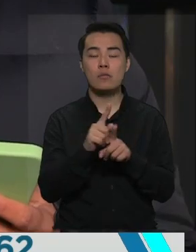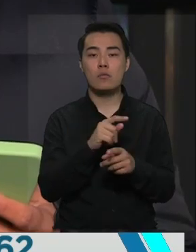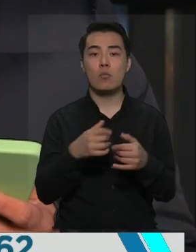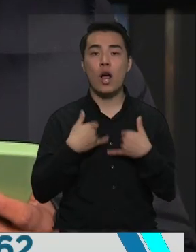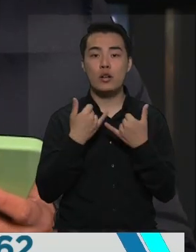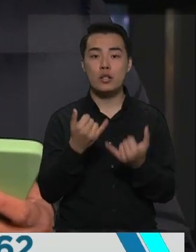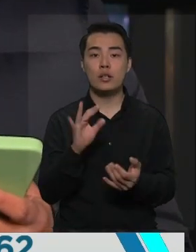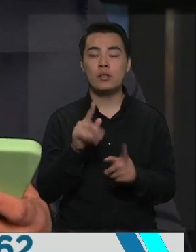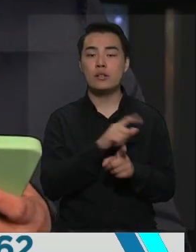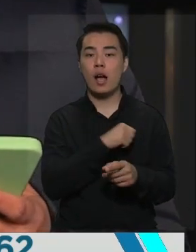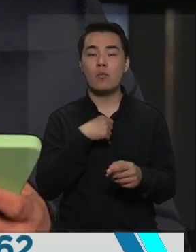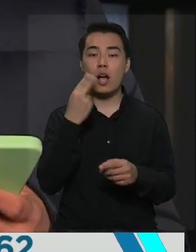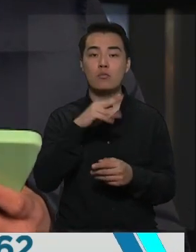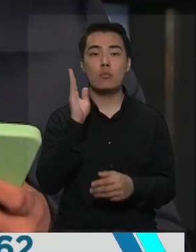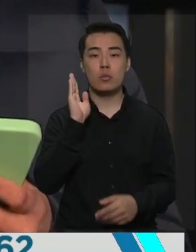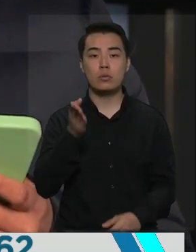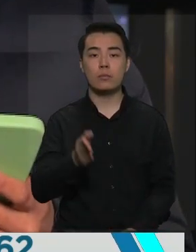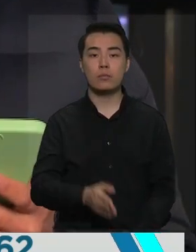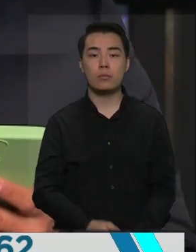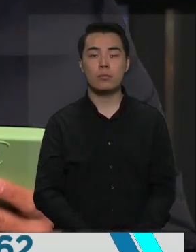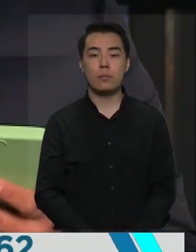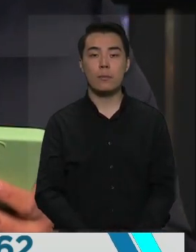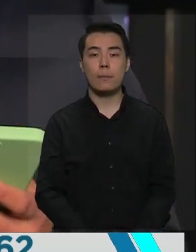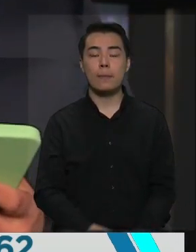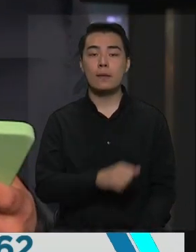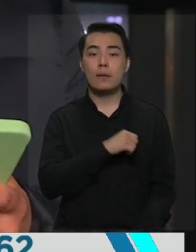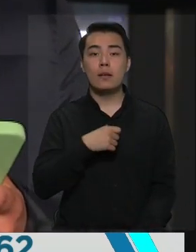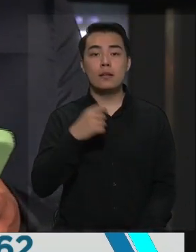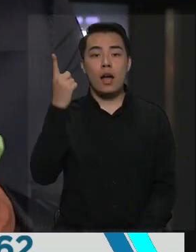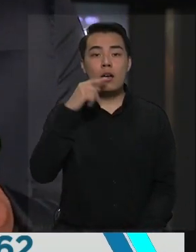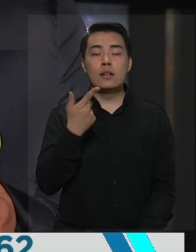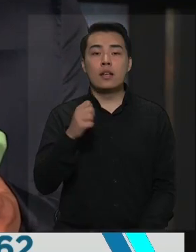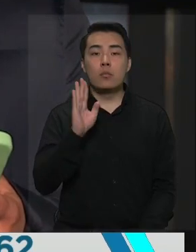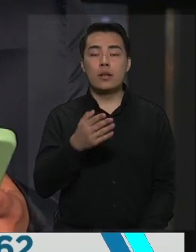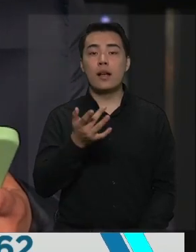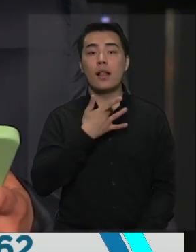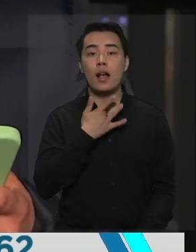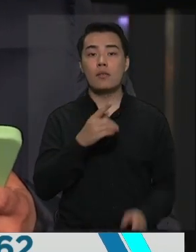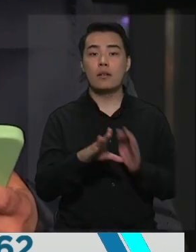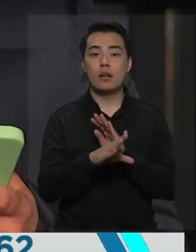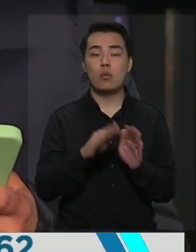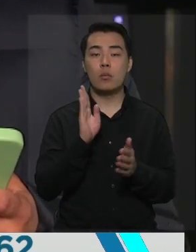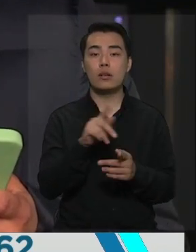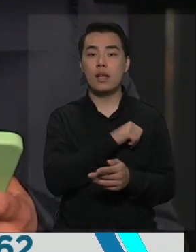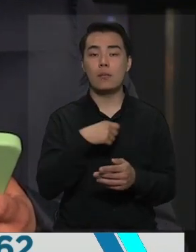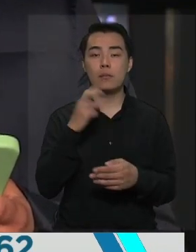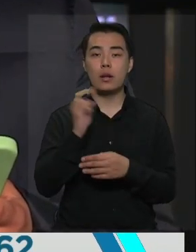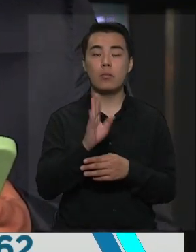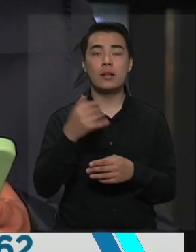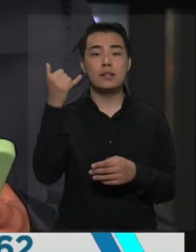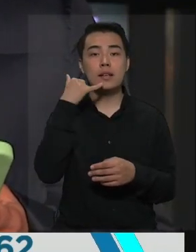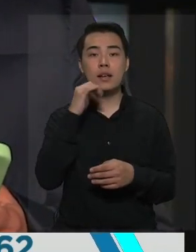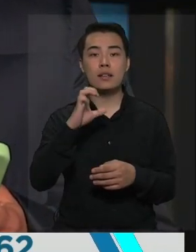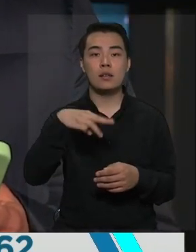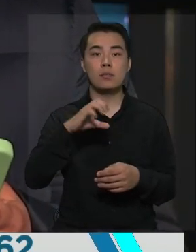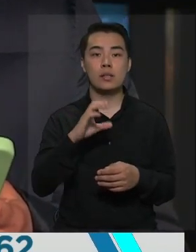уважительно и конструктивно уже знают где Будут голосовать всем нам приходят на мобильные телефоны